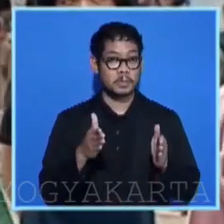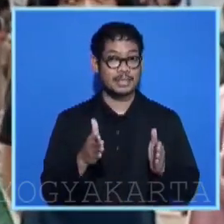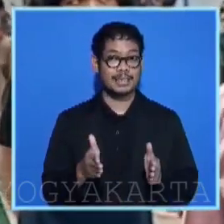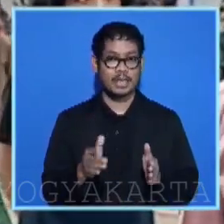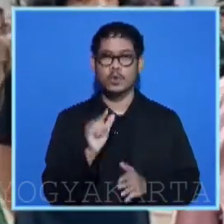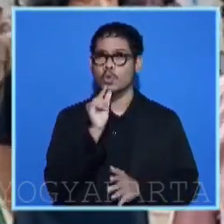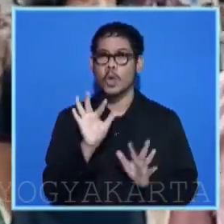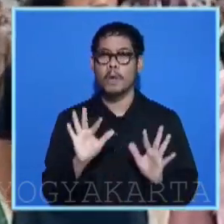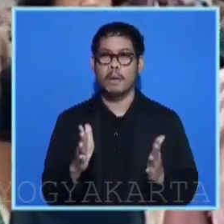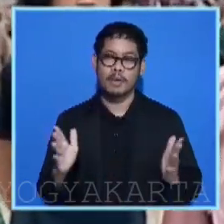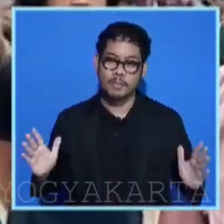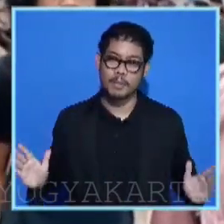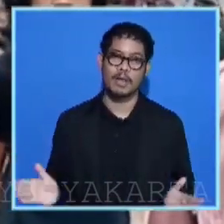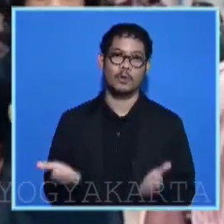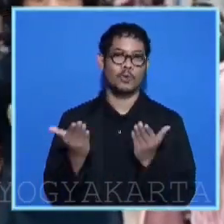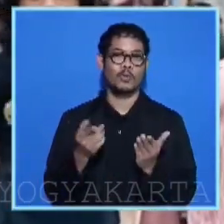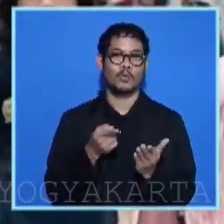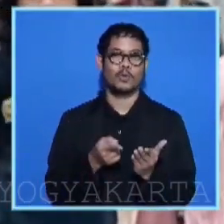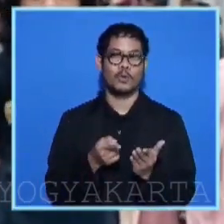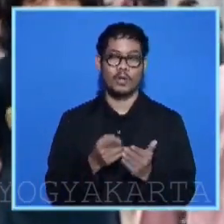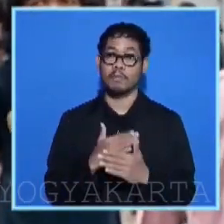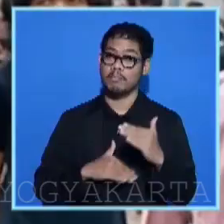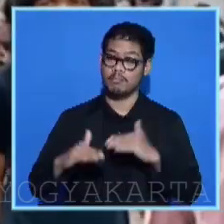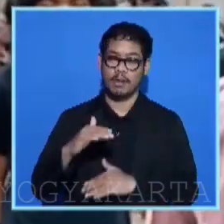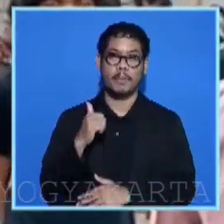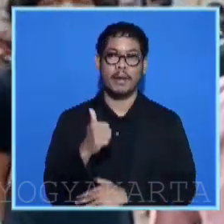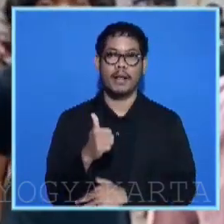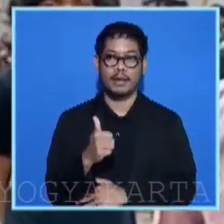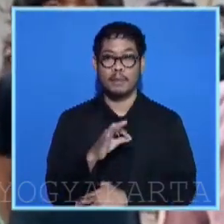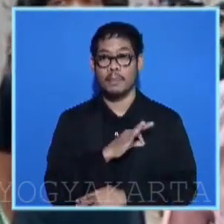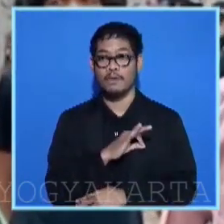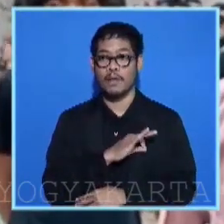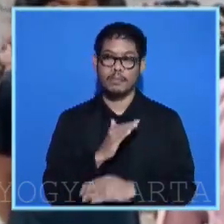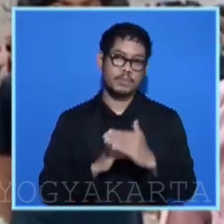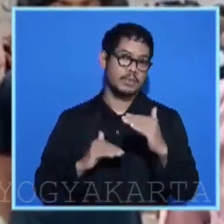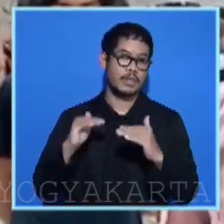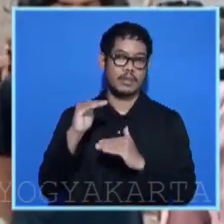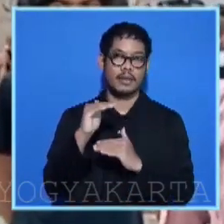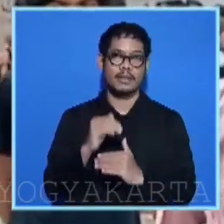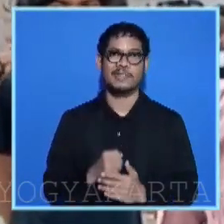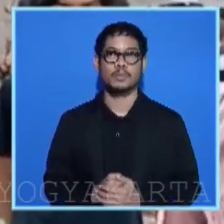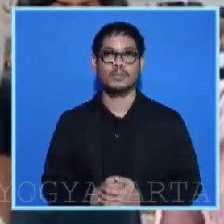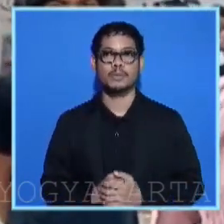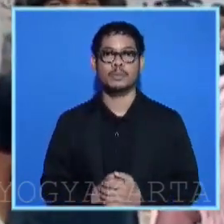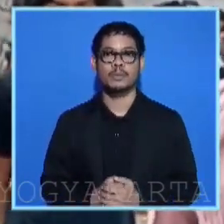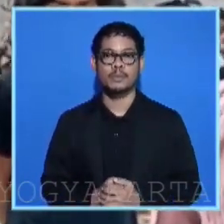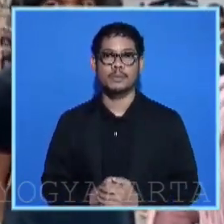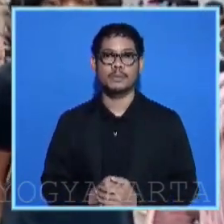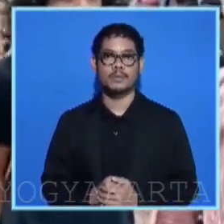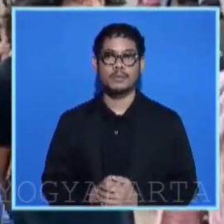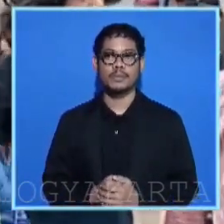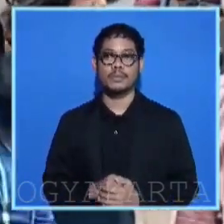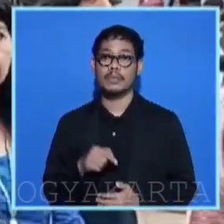budaya jauh Bapak lebih Eko, baik, jauh lebih bermakna, bisa menjadi bagian dari